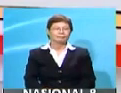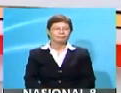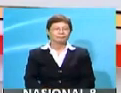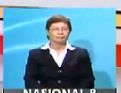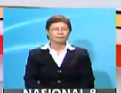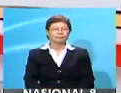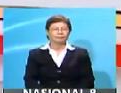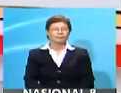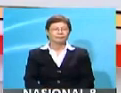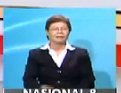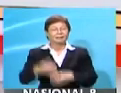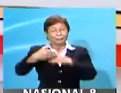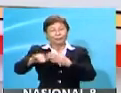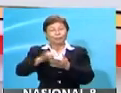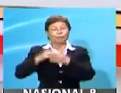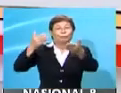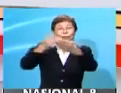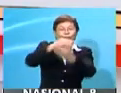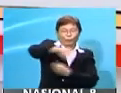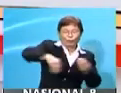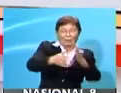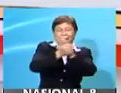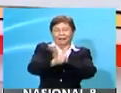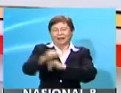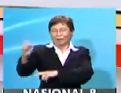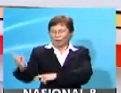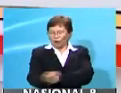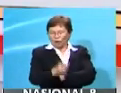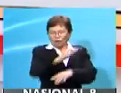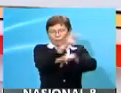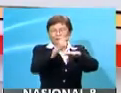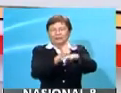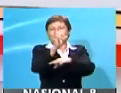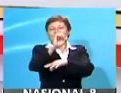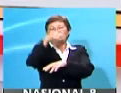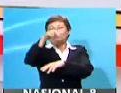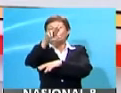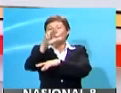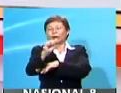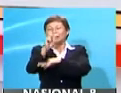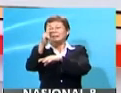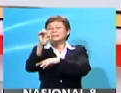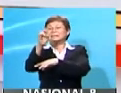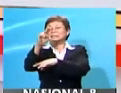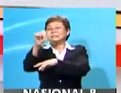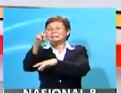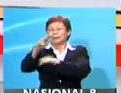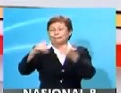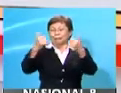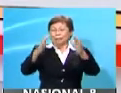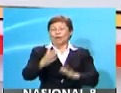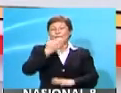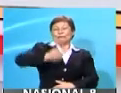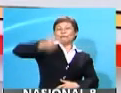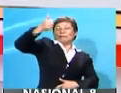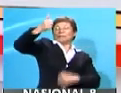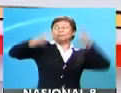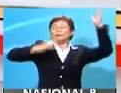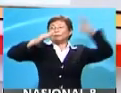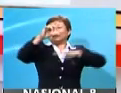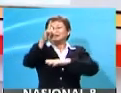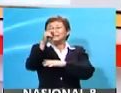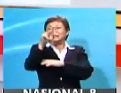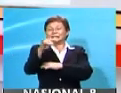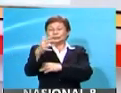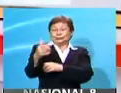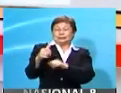Kelantan baik seterusnya menjelang pusingan kelayakan Golf kebangsaan Sapura Kencana bulan depan pemain nombor satu negara Danny Chia masih bergelut untuk